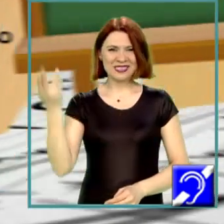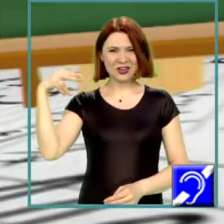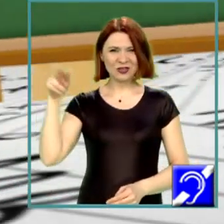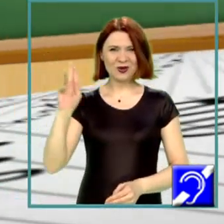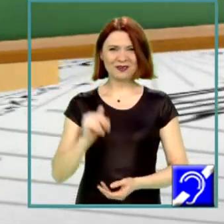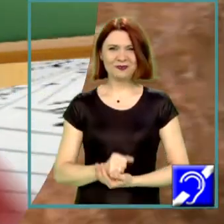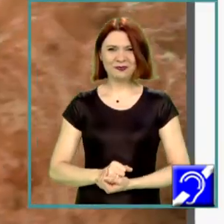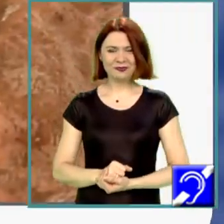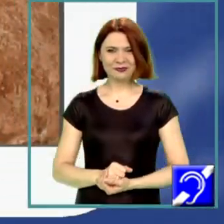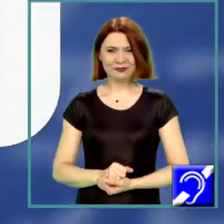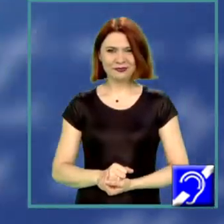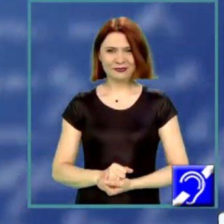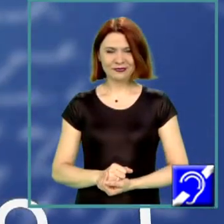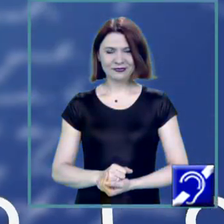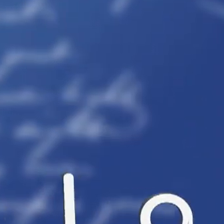continuare